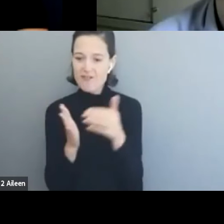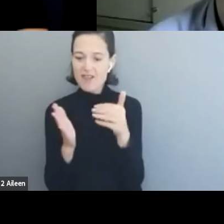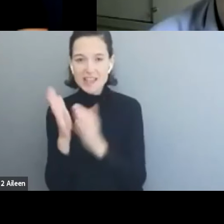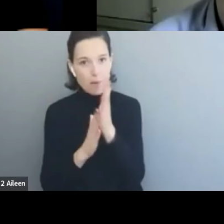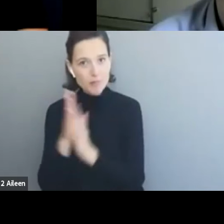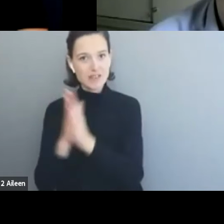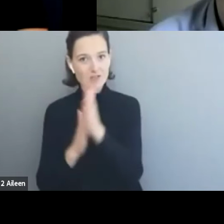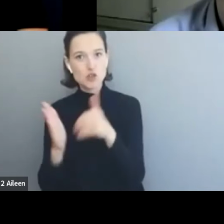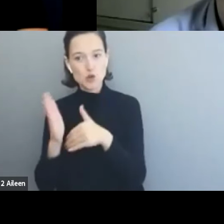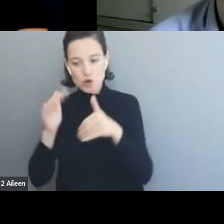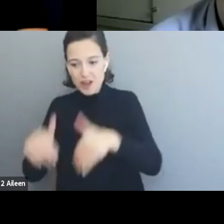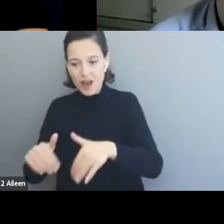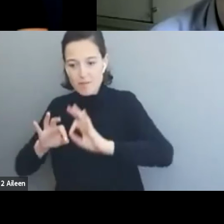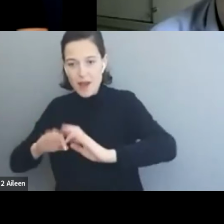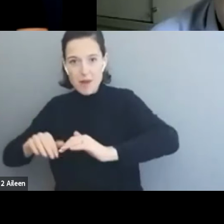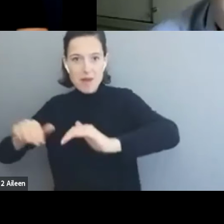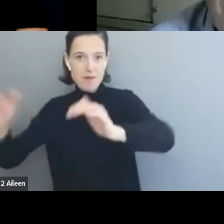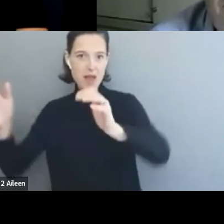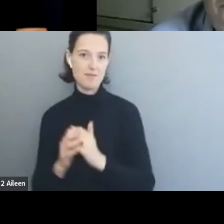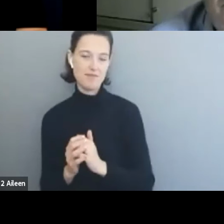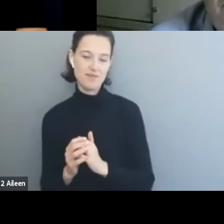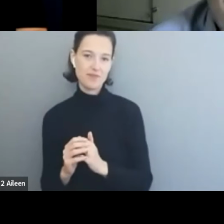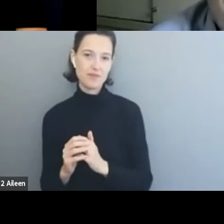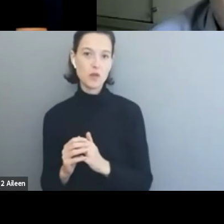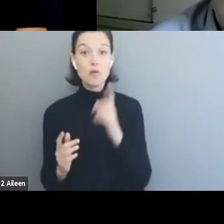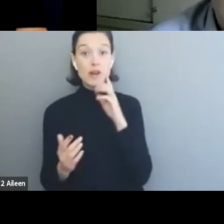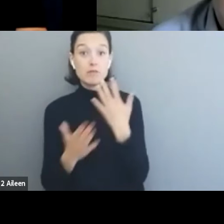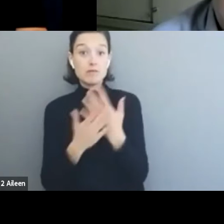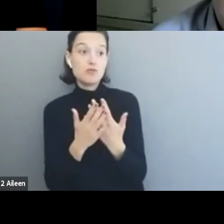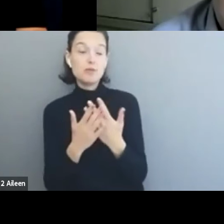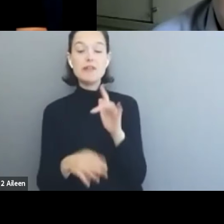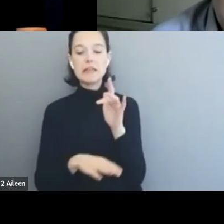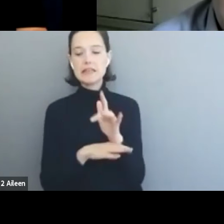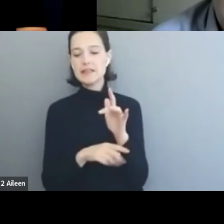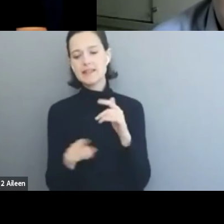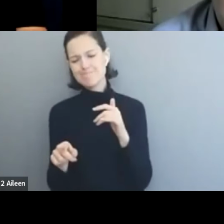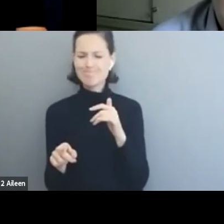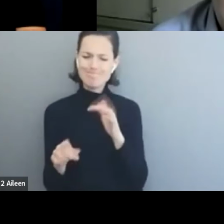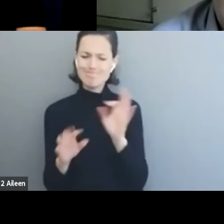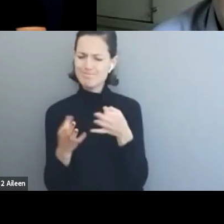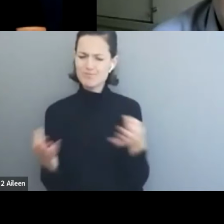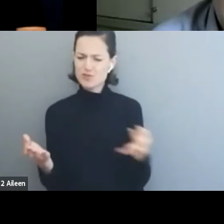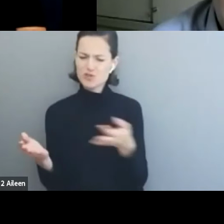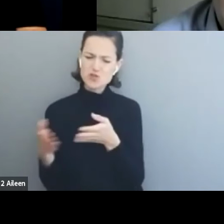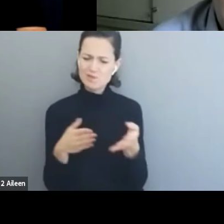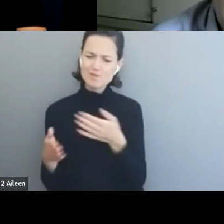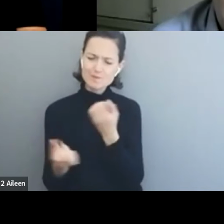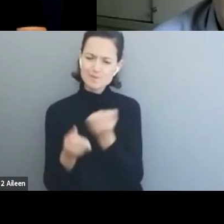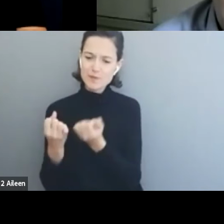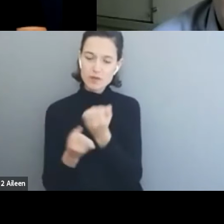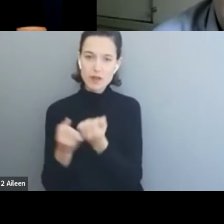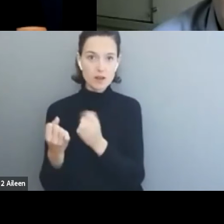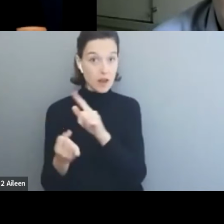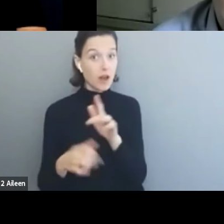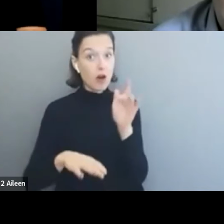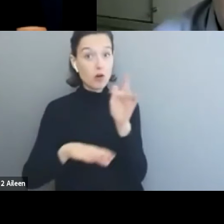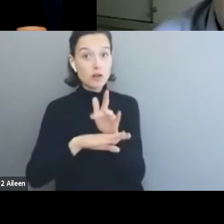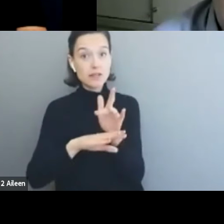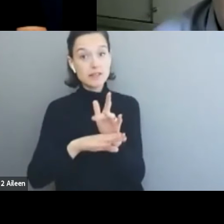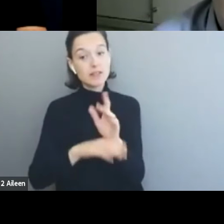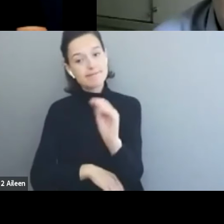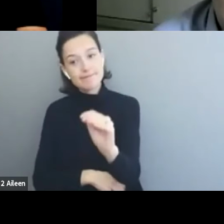wenn man dann Kritik hat, kann man das natürlich auch ansprechen. Also das würde ich natürlich auch sagen, dass man das natürlich ganz klar auch kommuniziert und sagt,